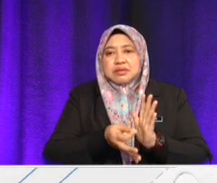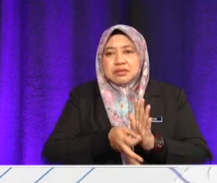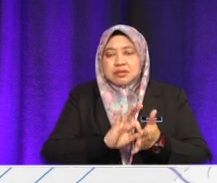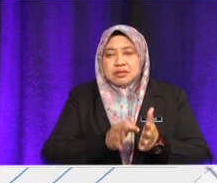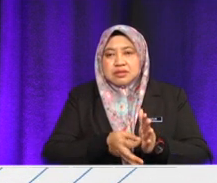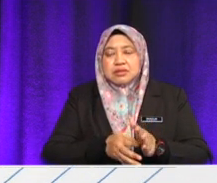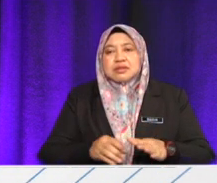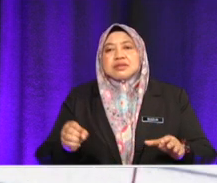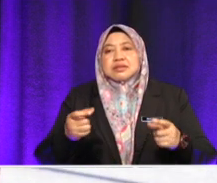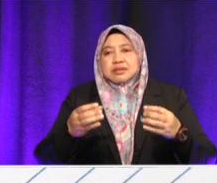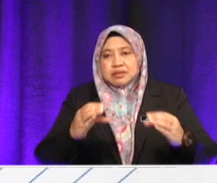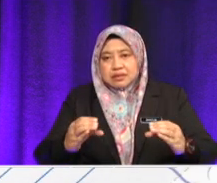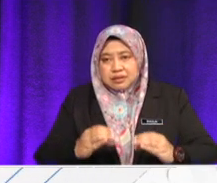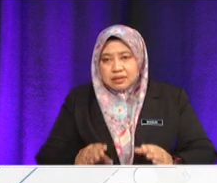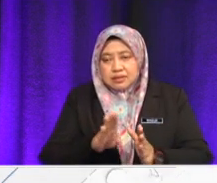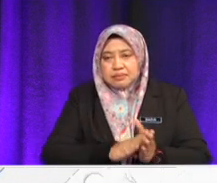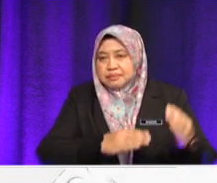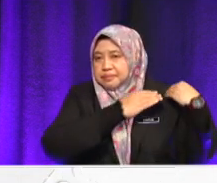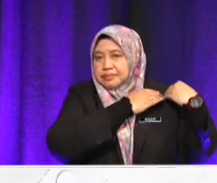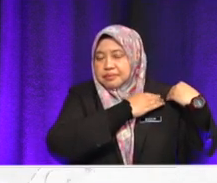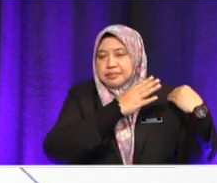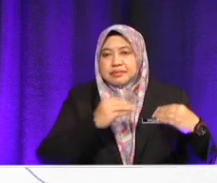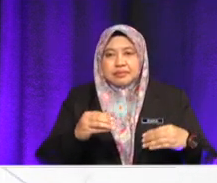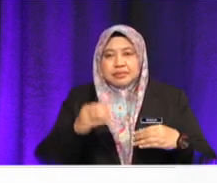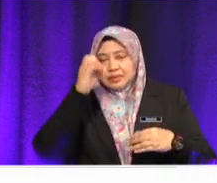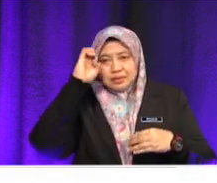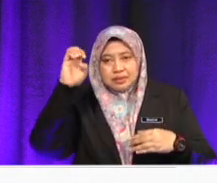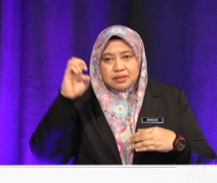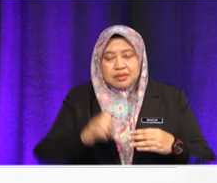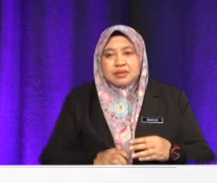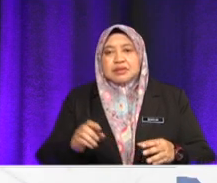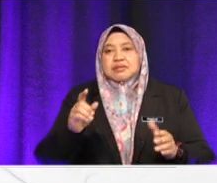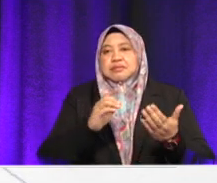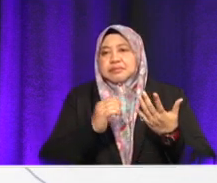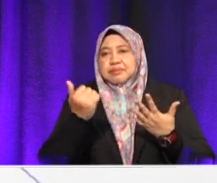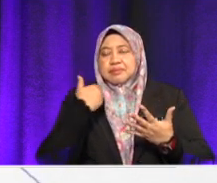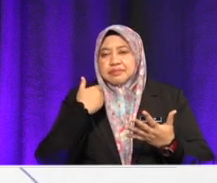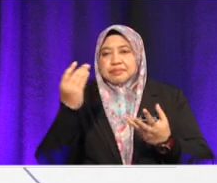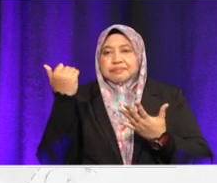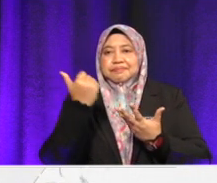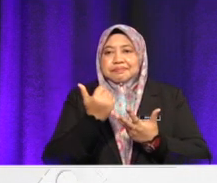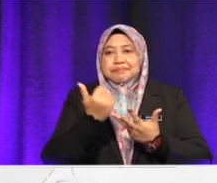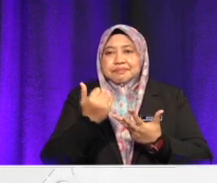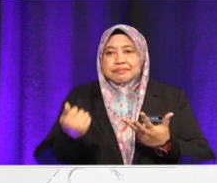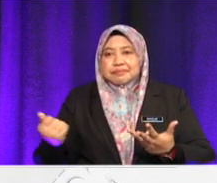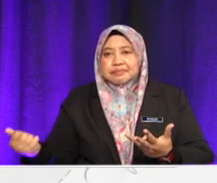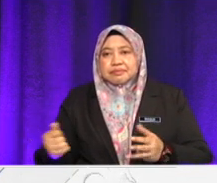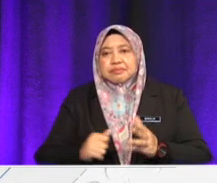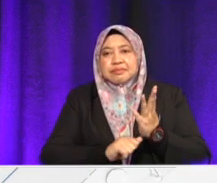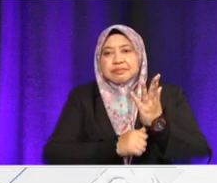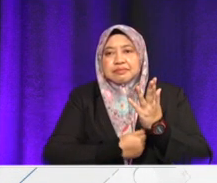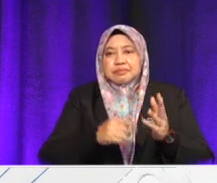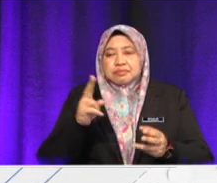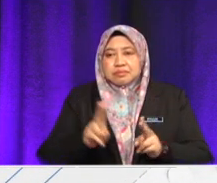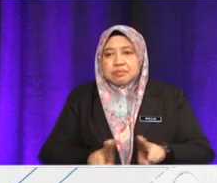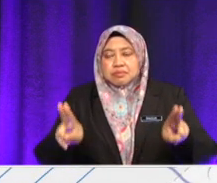secara bertanggung jawab dan beretika menggunakan 4 asas utama yaitu yang pertama pengetahuan